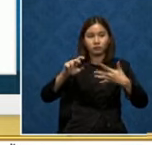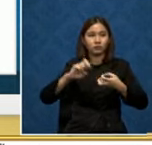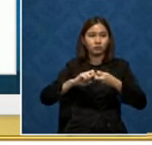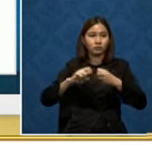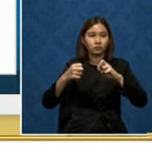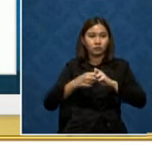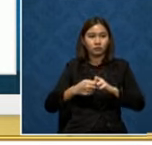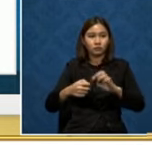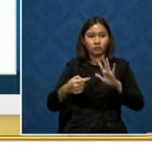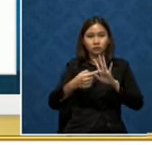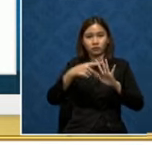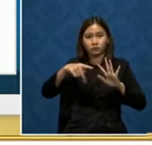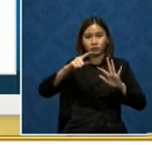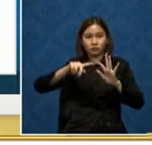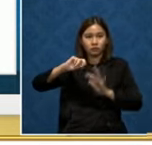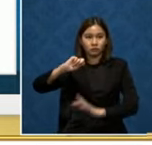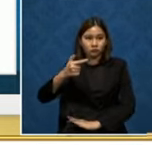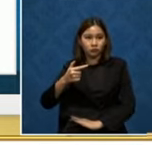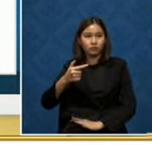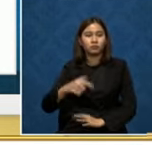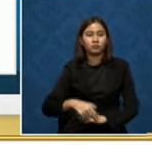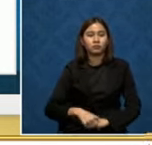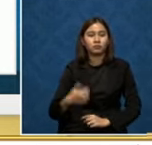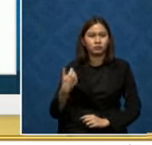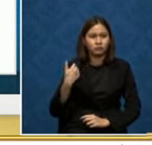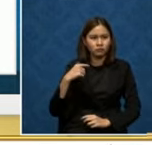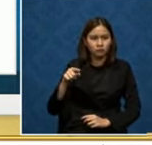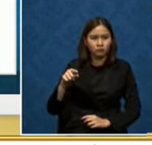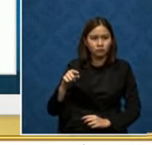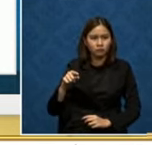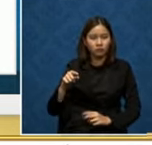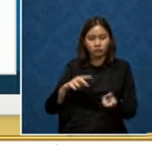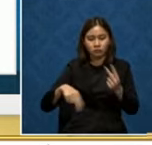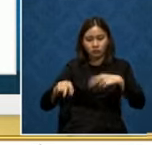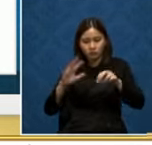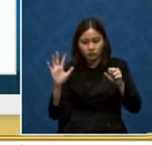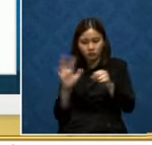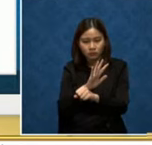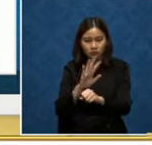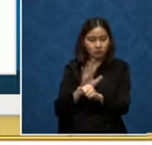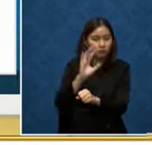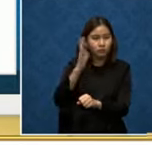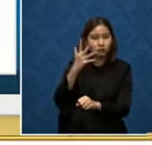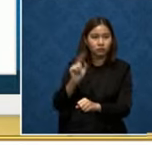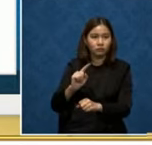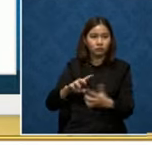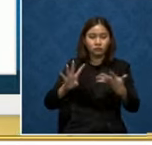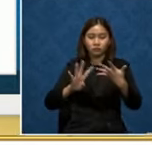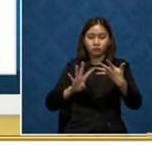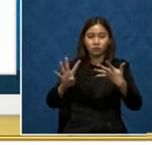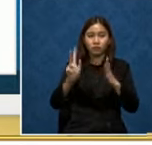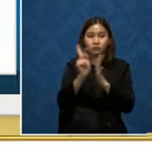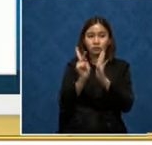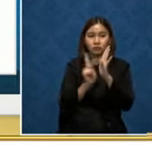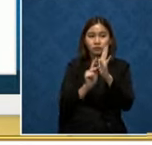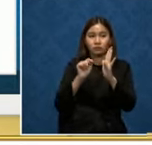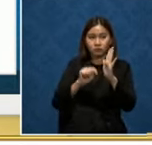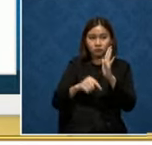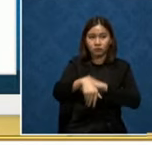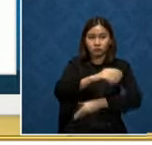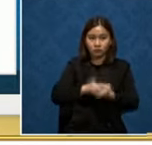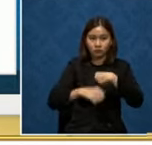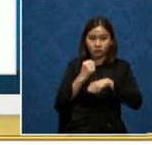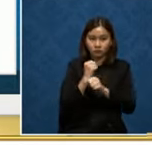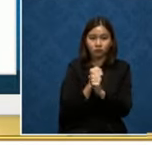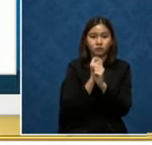ีแพ่งเกี่วกับครอบครัวและมราดกอิสลามมีความครอบครูมแค่ไหนเพีงใด4. กดหมายดงกล่าวมีผล